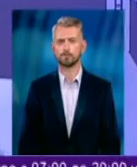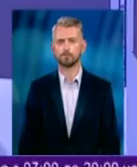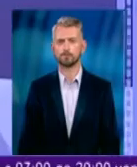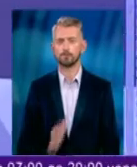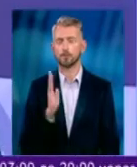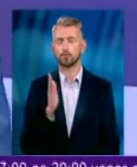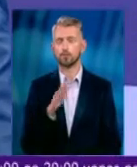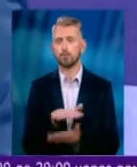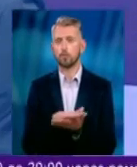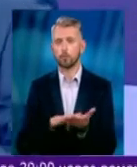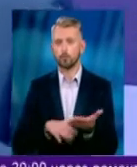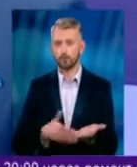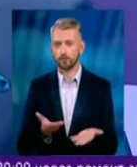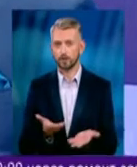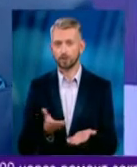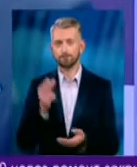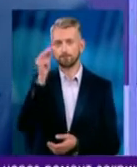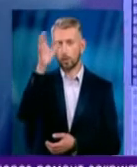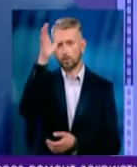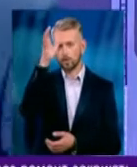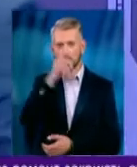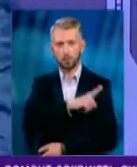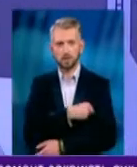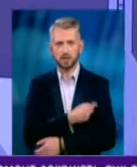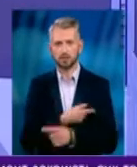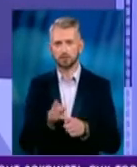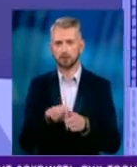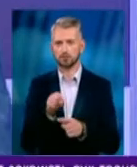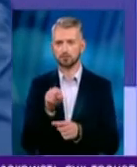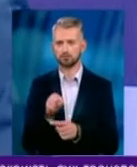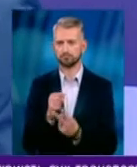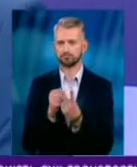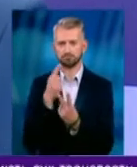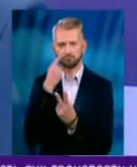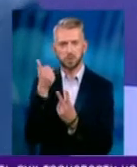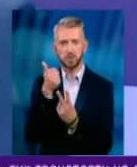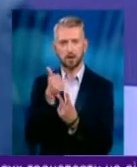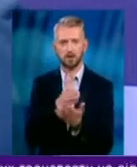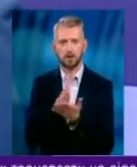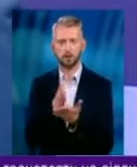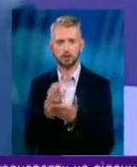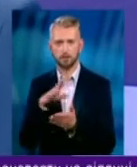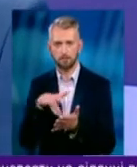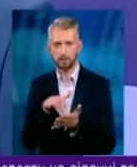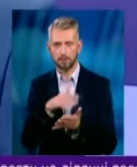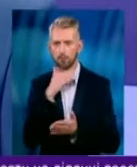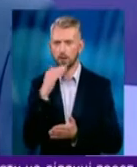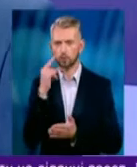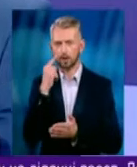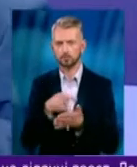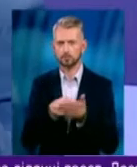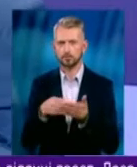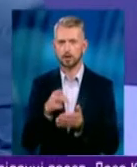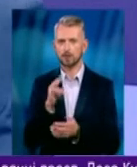Що ж, будемо продовжувати. Ну, власне, освіта, медицина – це такі пріоритетні галузі для міста. Неодноразово наголошував на цьому Віталій